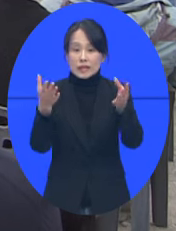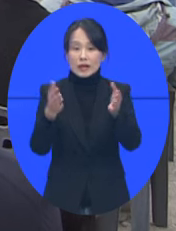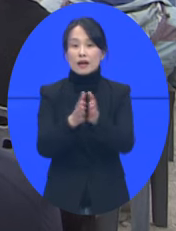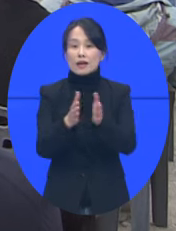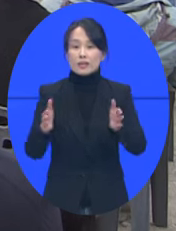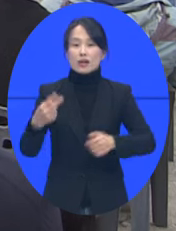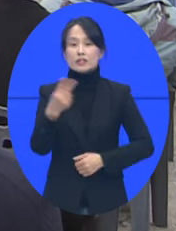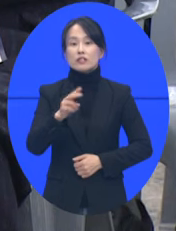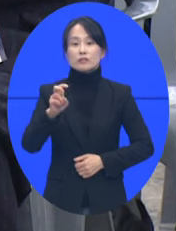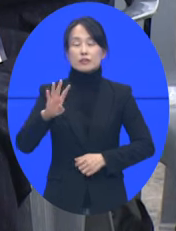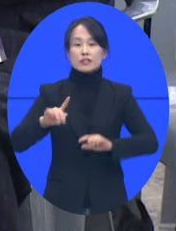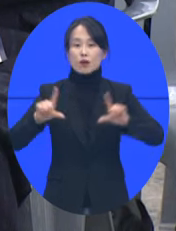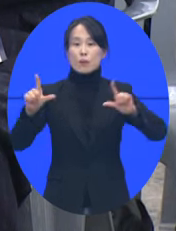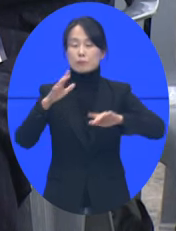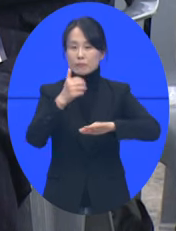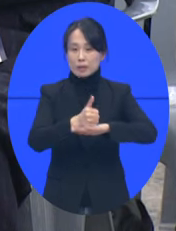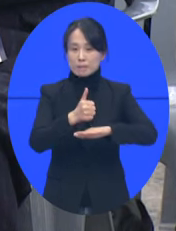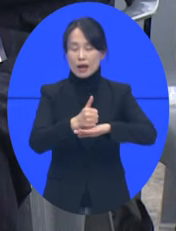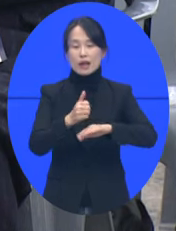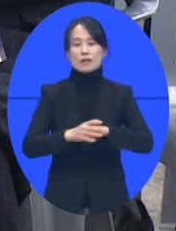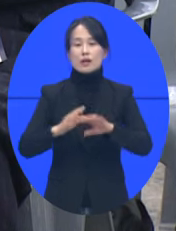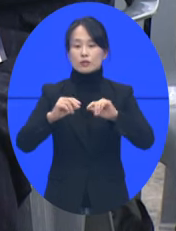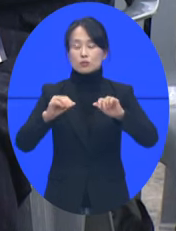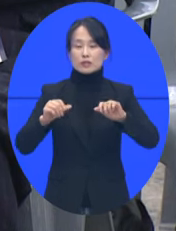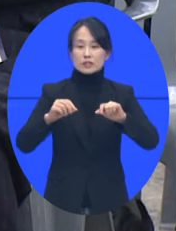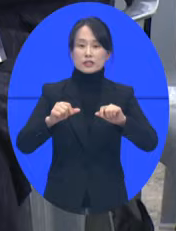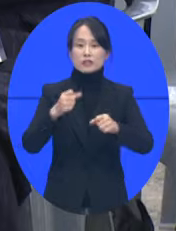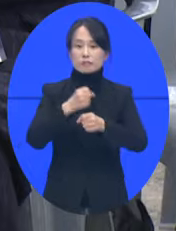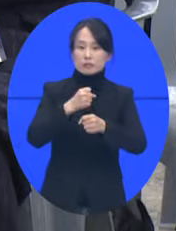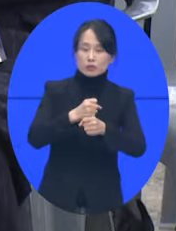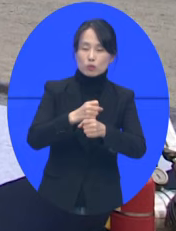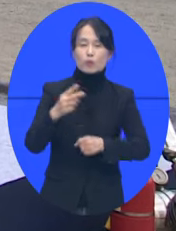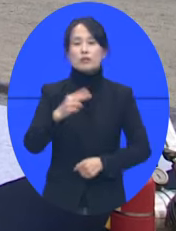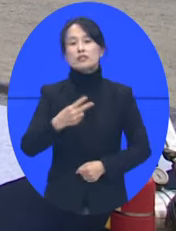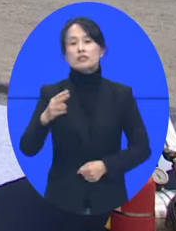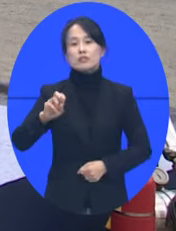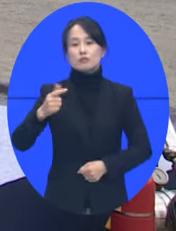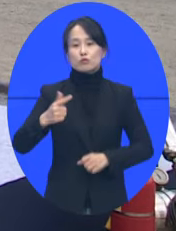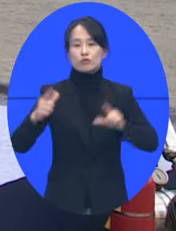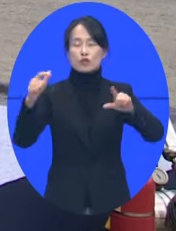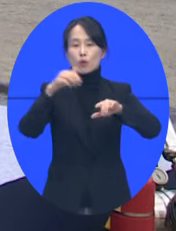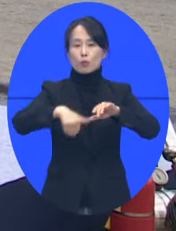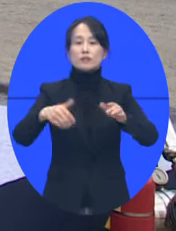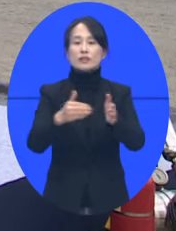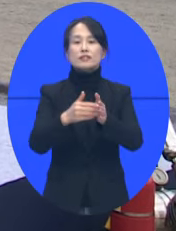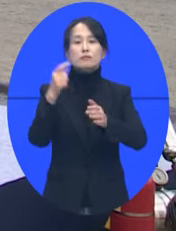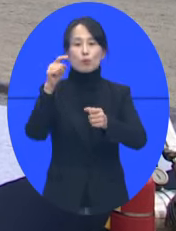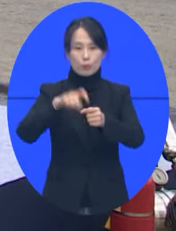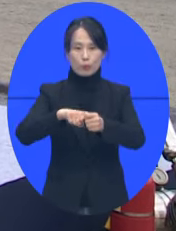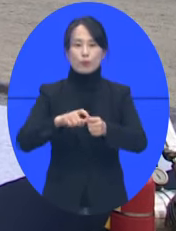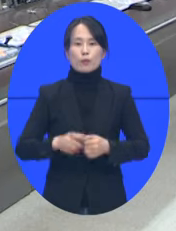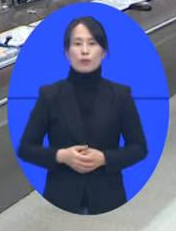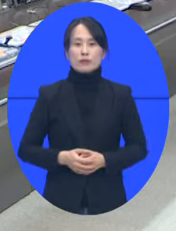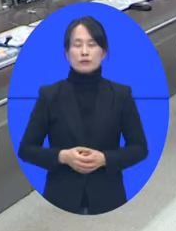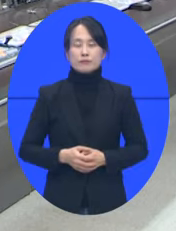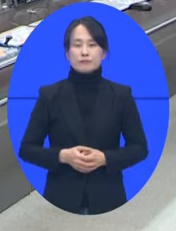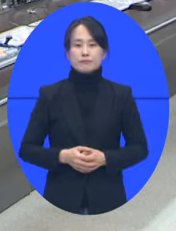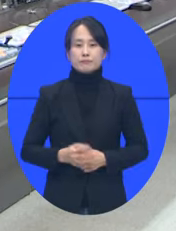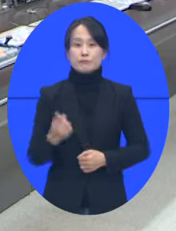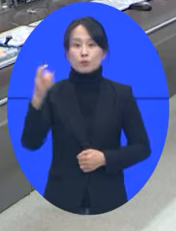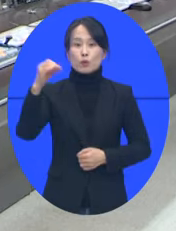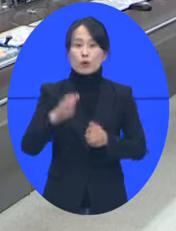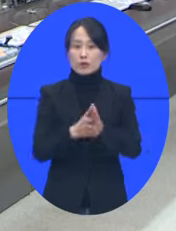2024년 말 용지공급 부지조성 공사를 거쳐 2026년 준공을 목표로 추진하고 있습니다